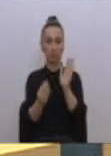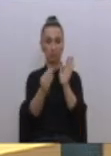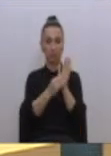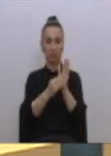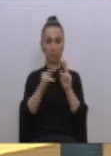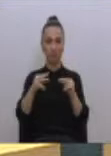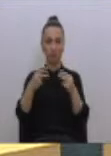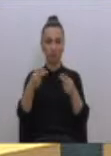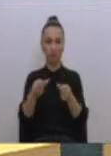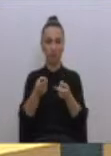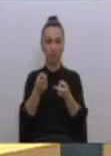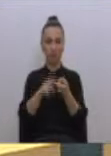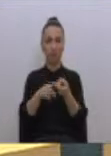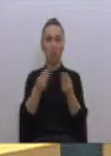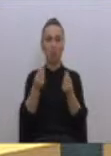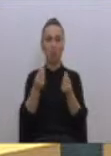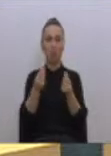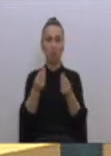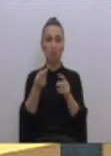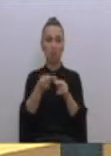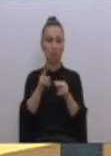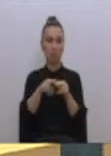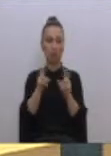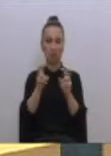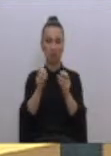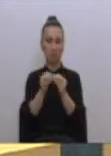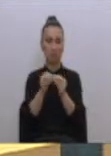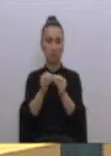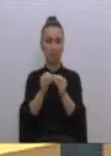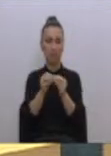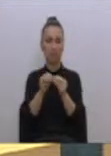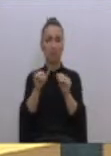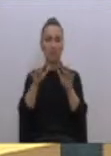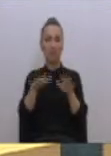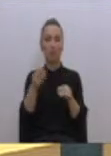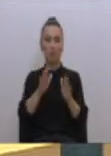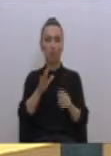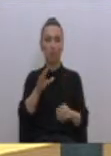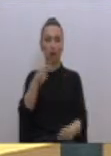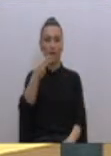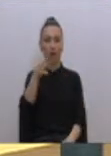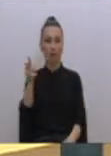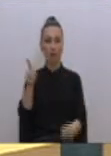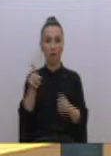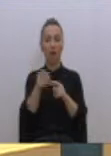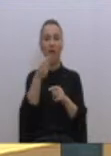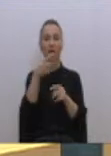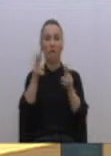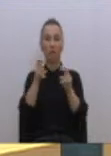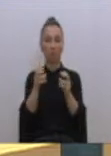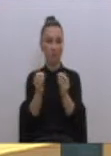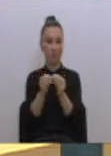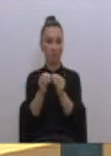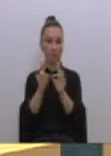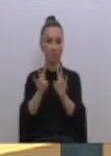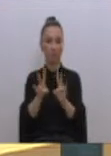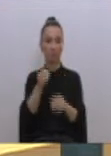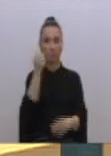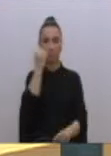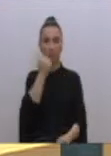შინაარსი, რეალურად გავლენა ბიუჯეტზე ამას ვერ ექნება, ვინაიდან ყველა ტრანში, რომელიც ჩამორიცხული გვაქვს, გვაქვს ნაწილი უცვლელი ჩება ამ შემთხვევაში.